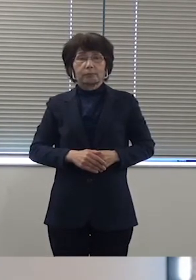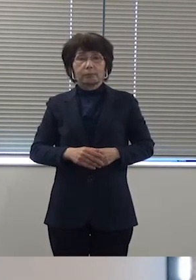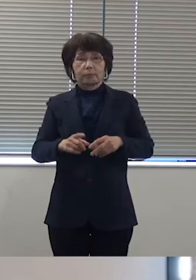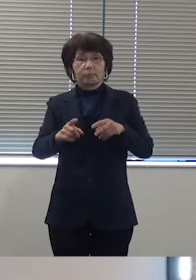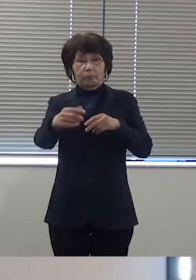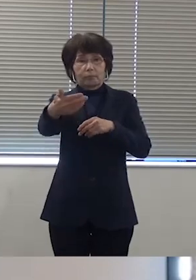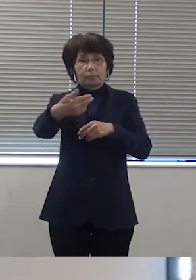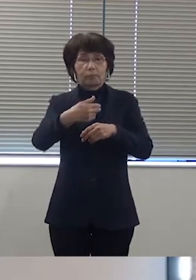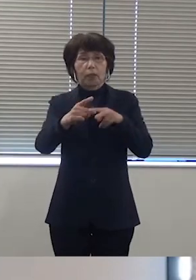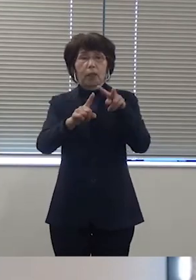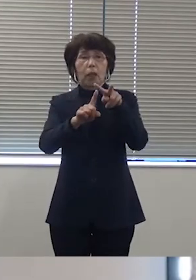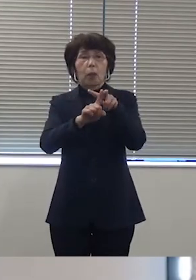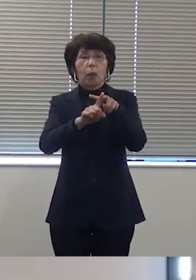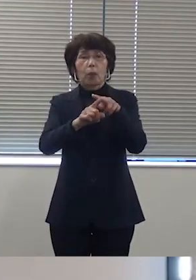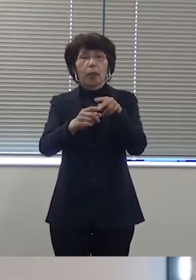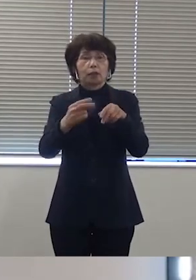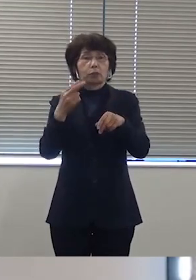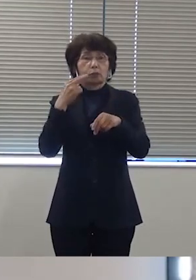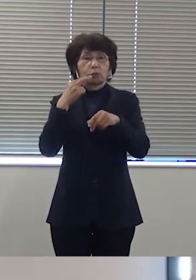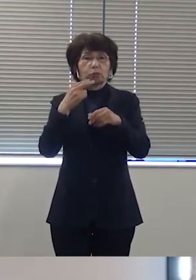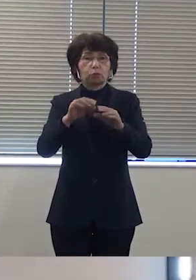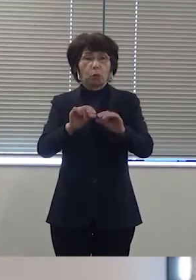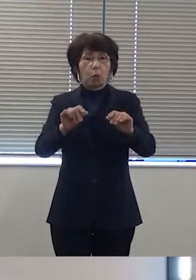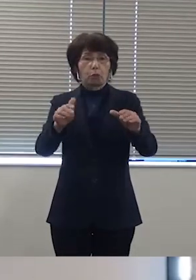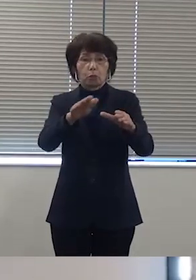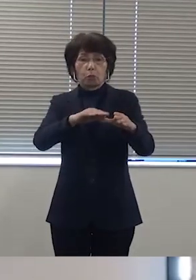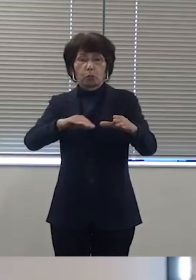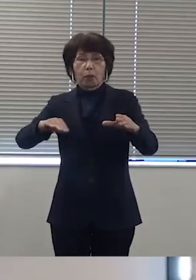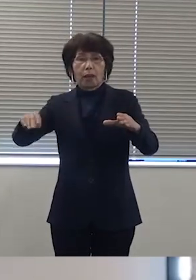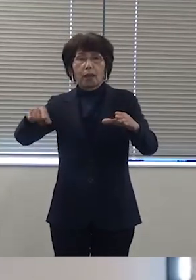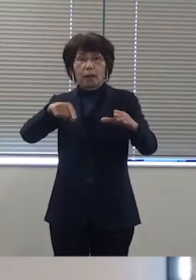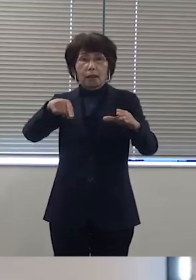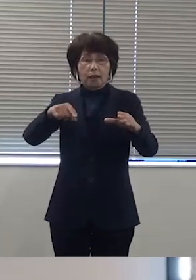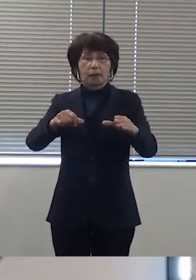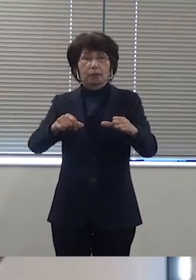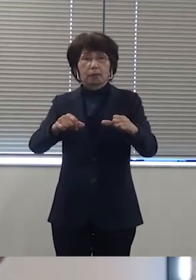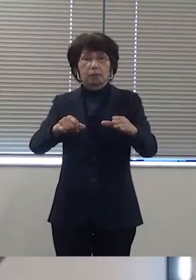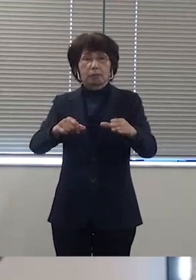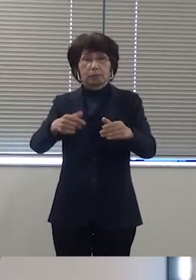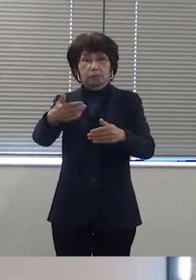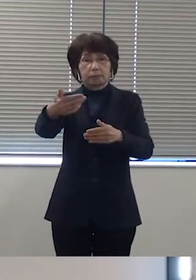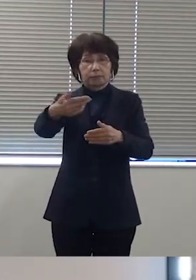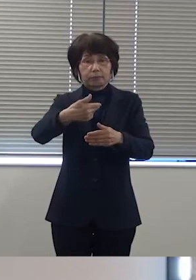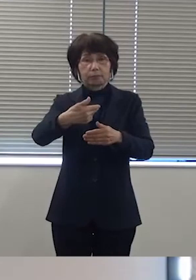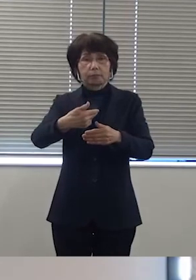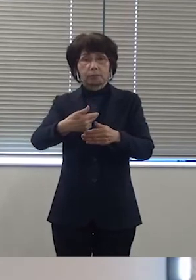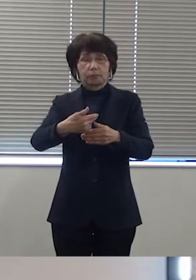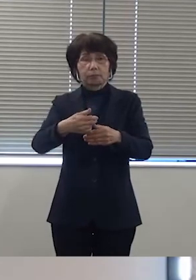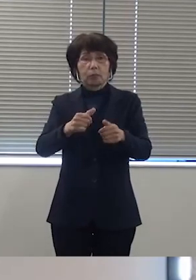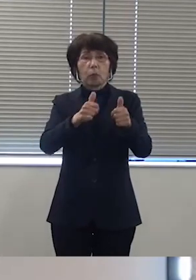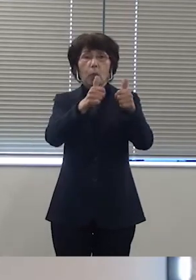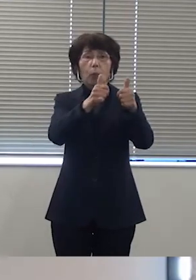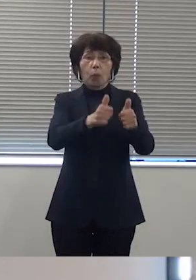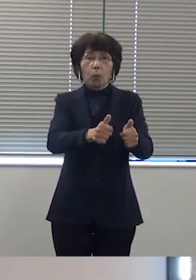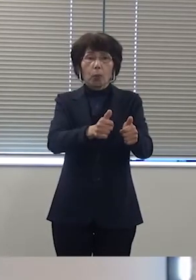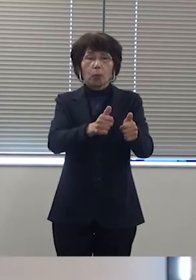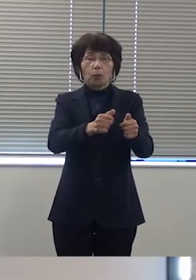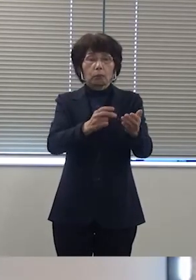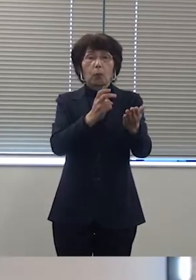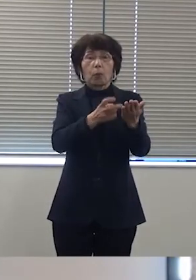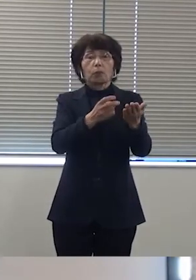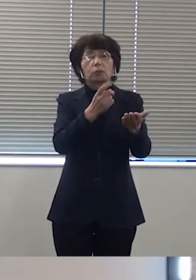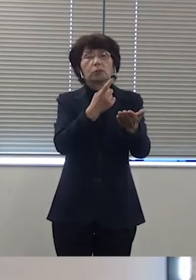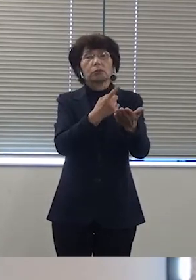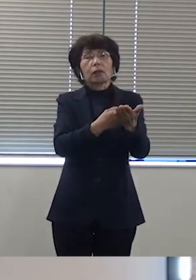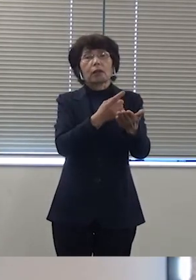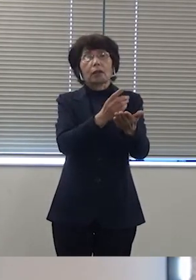ければ解決でき、だから金をかければやれるというふうに聞こえました。それでいいのかということの見積もりを言ってたぐ